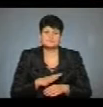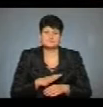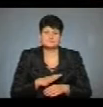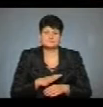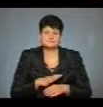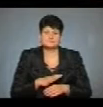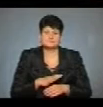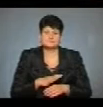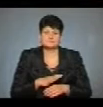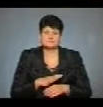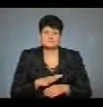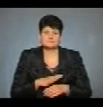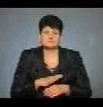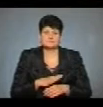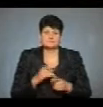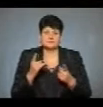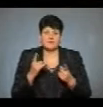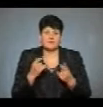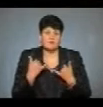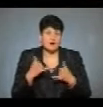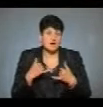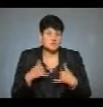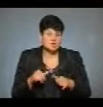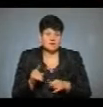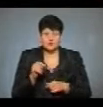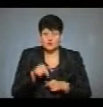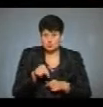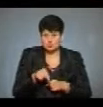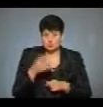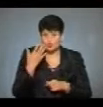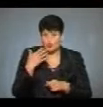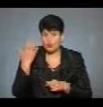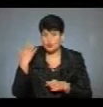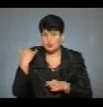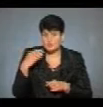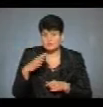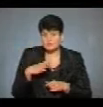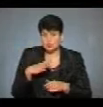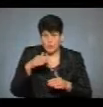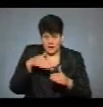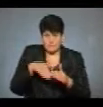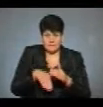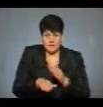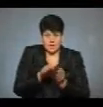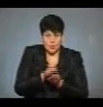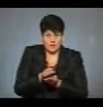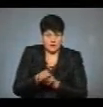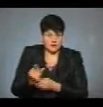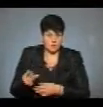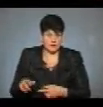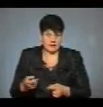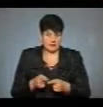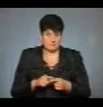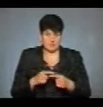таким новим враженням, що тут колись був так би підвал, хоронили людей. Для мене